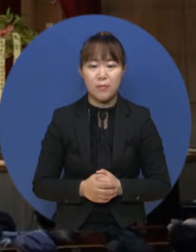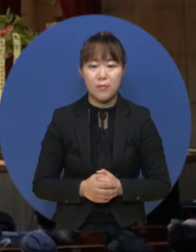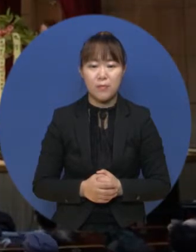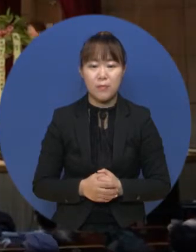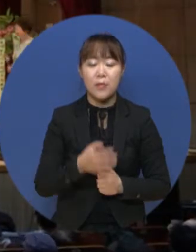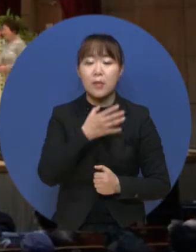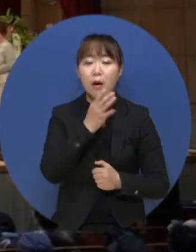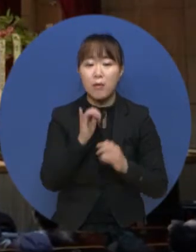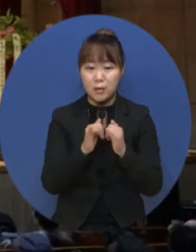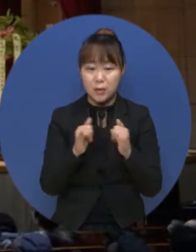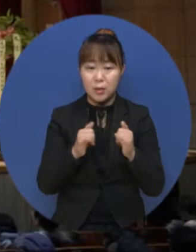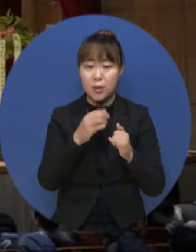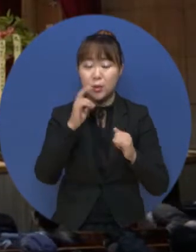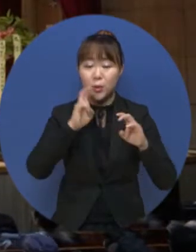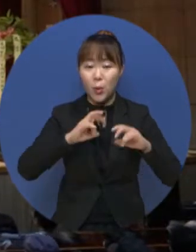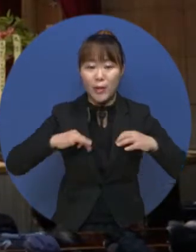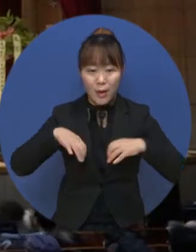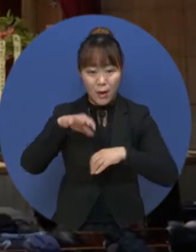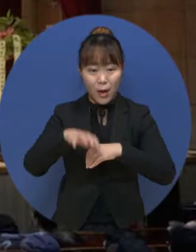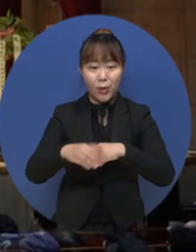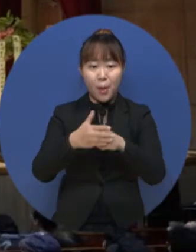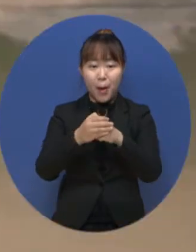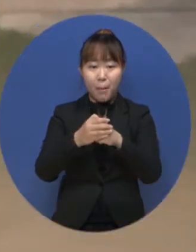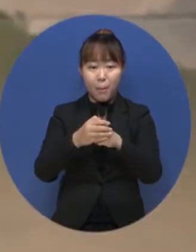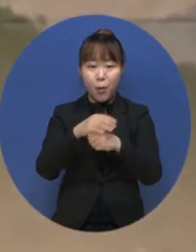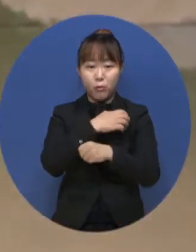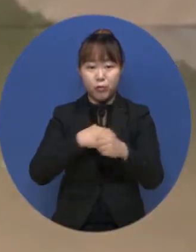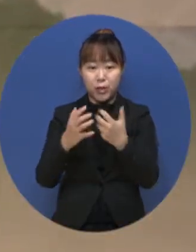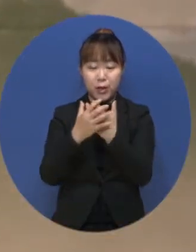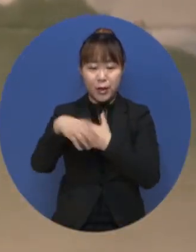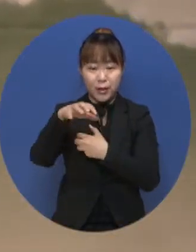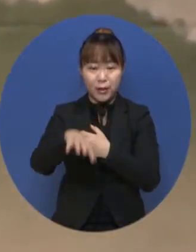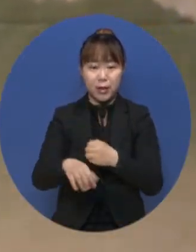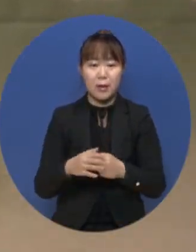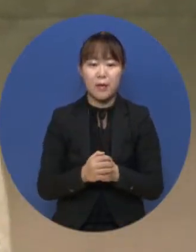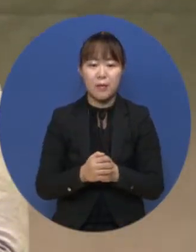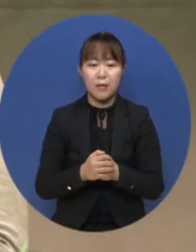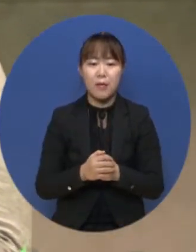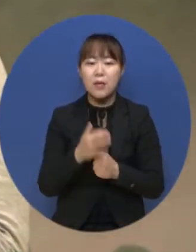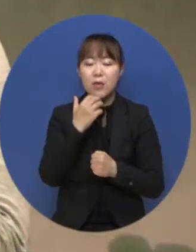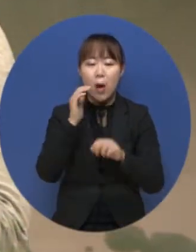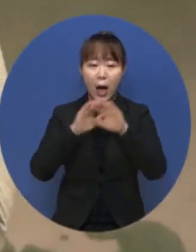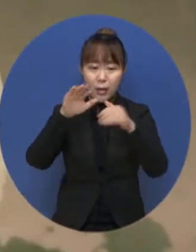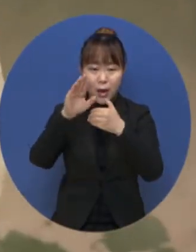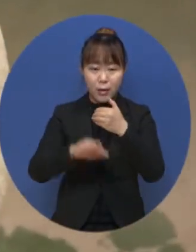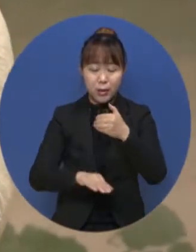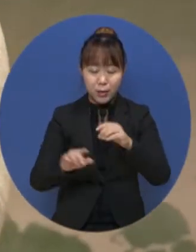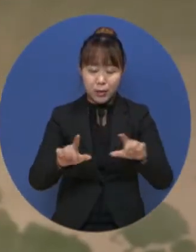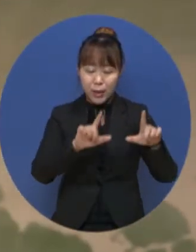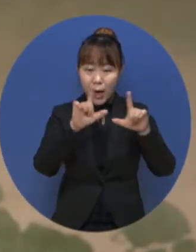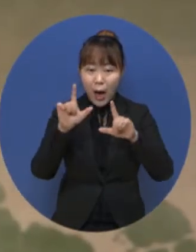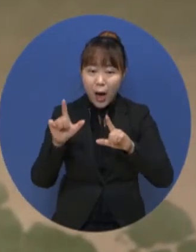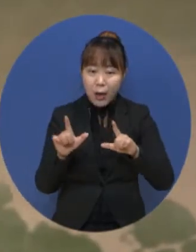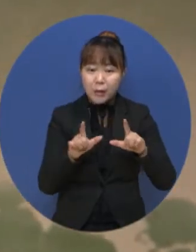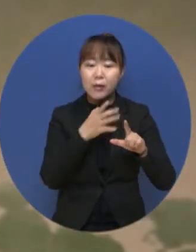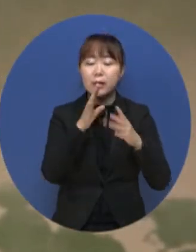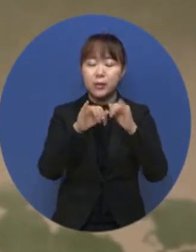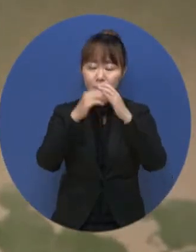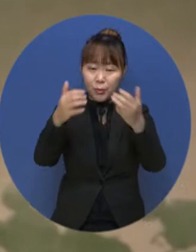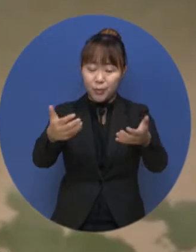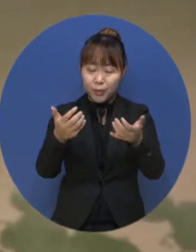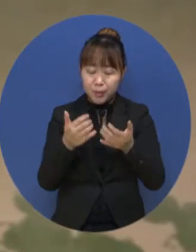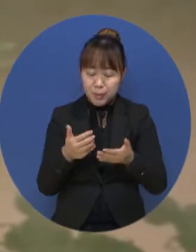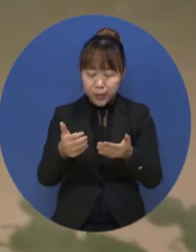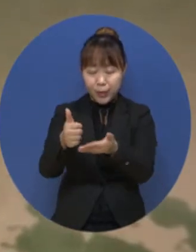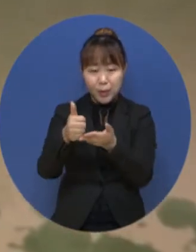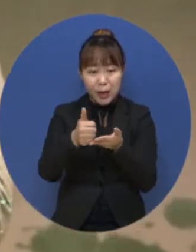어르신 노래자랑이 펼쳐진 마포구청 대강당입니다. 서울 하늘 아래에서 사는 어르신들이 초청되어